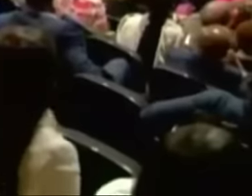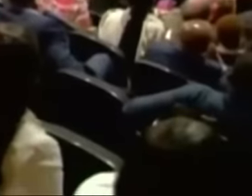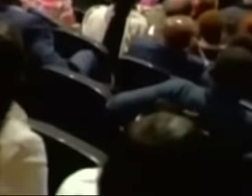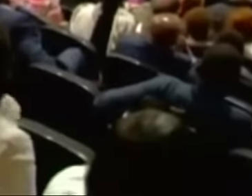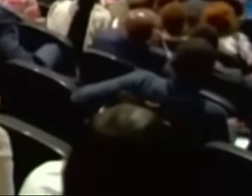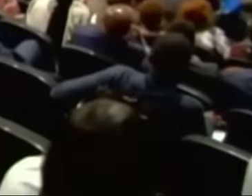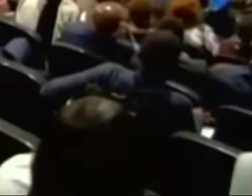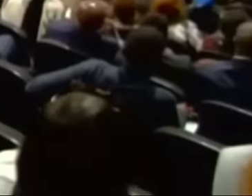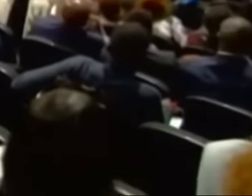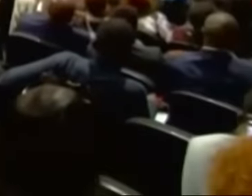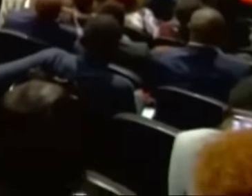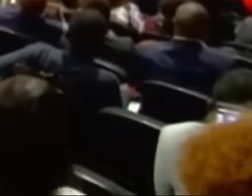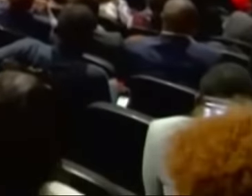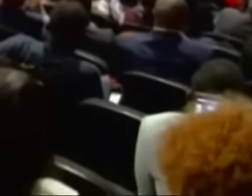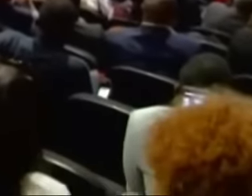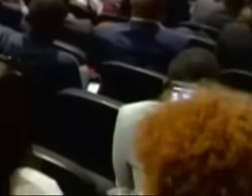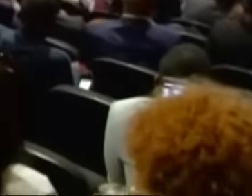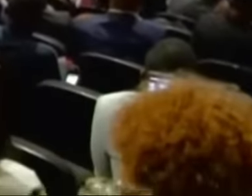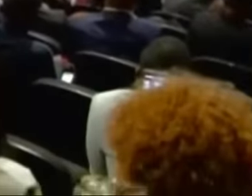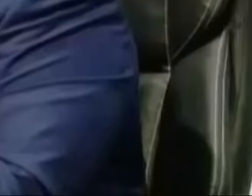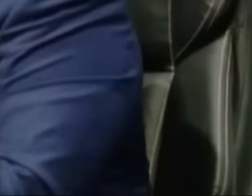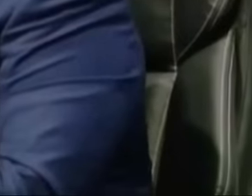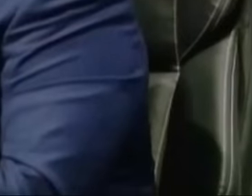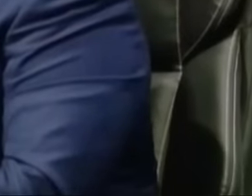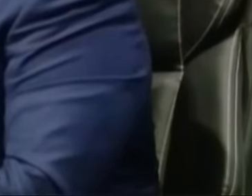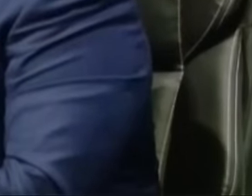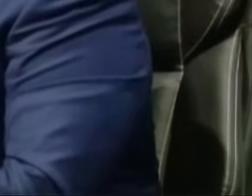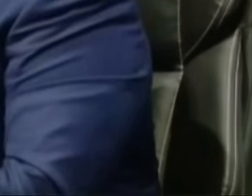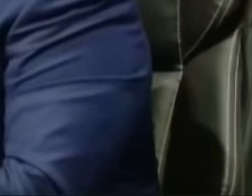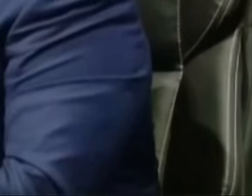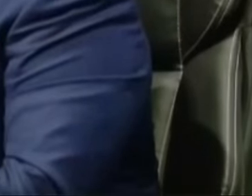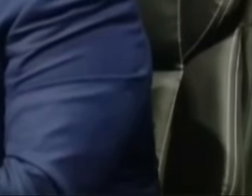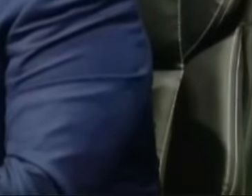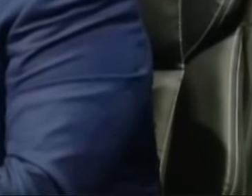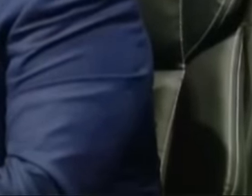et engagement que vous avez